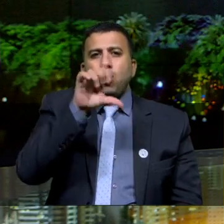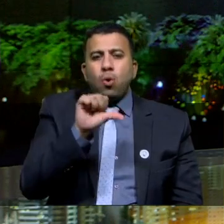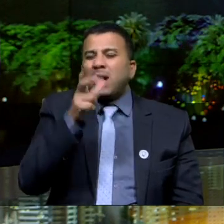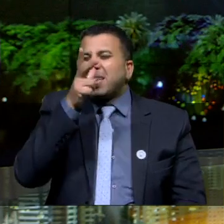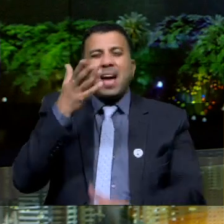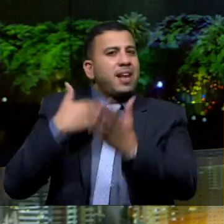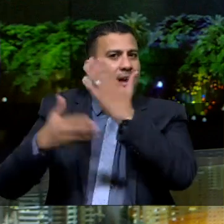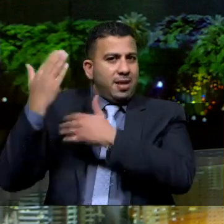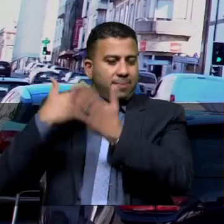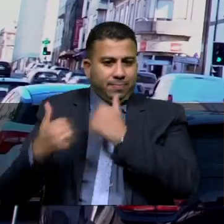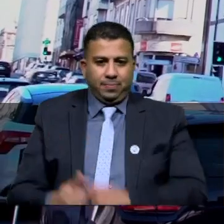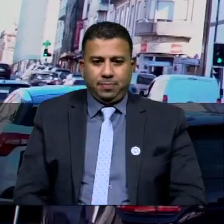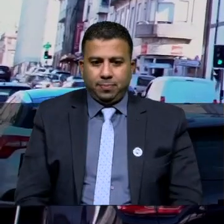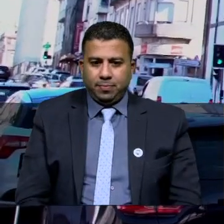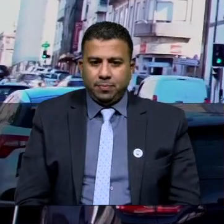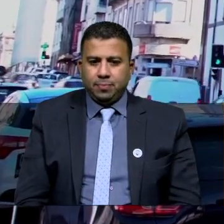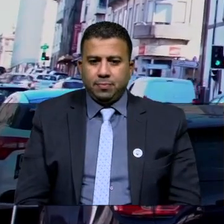التاريخية.